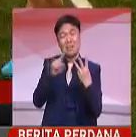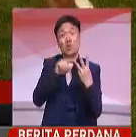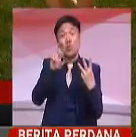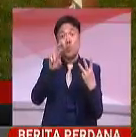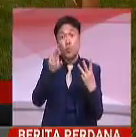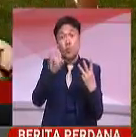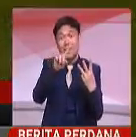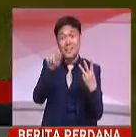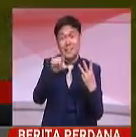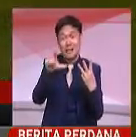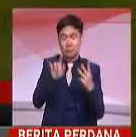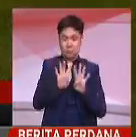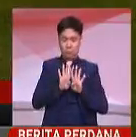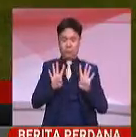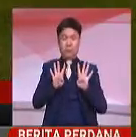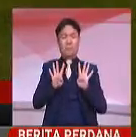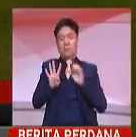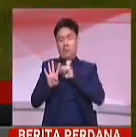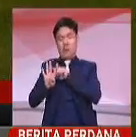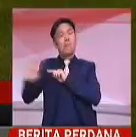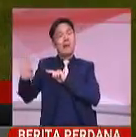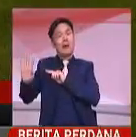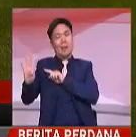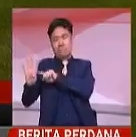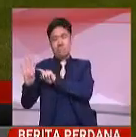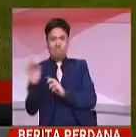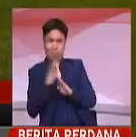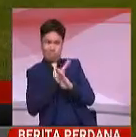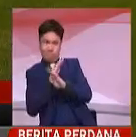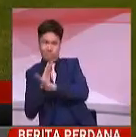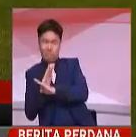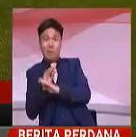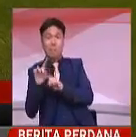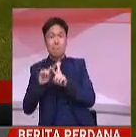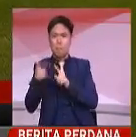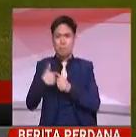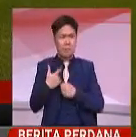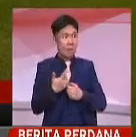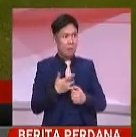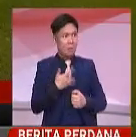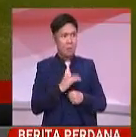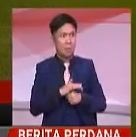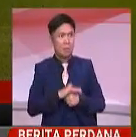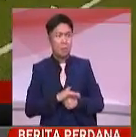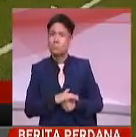di posisi pertahanan kanan, namun ia bukan tekanan buat Shahmi.